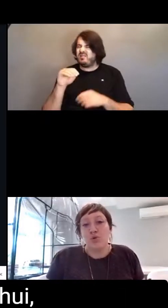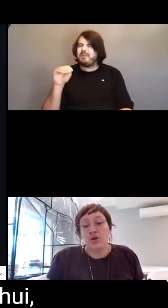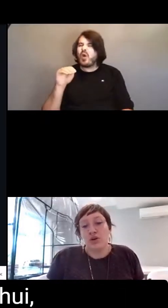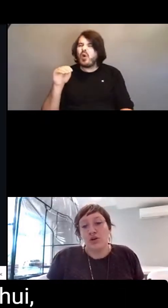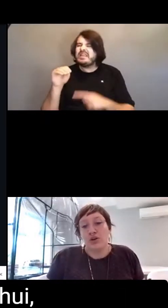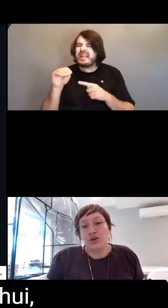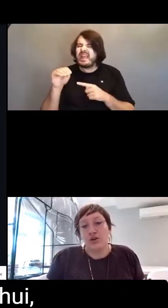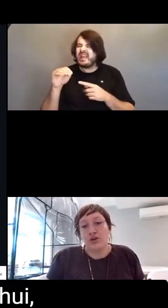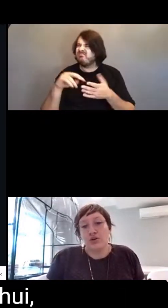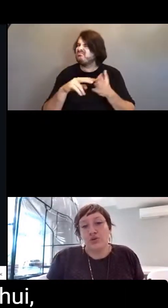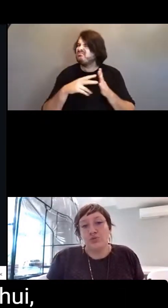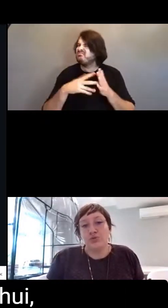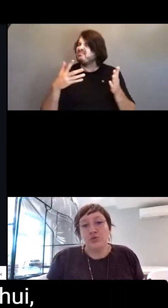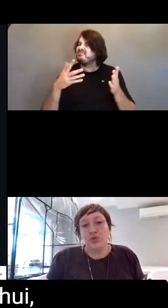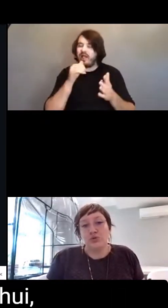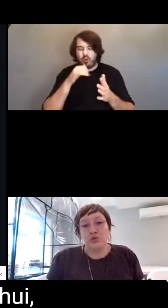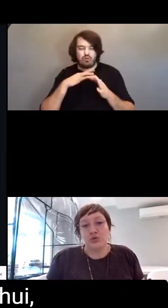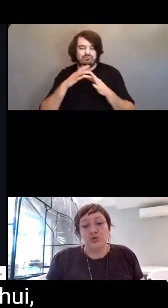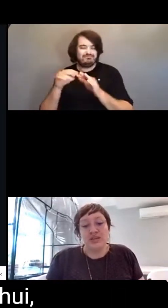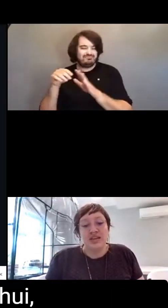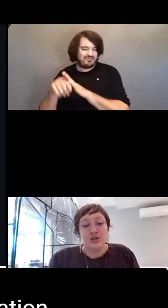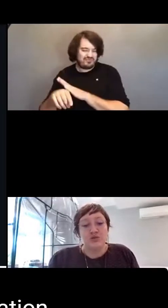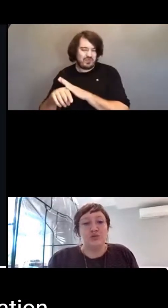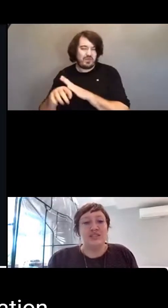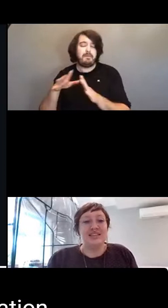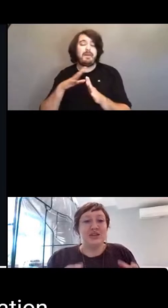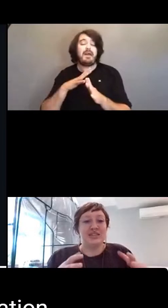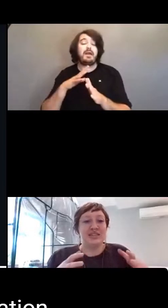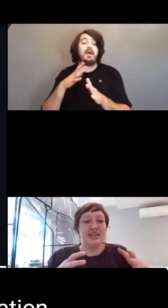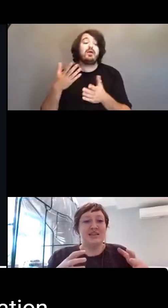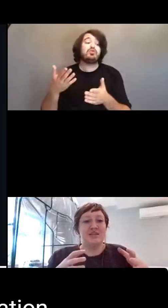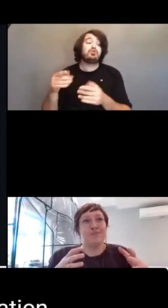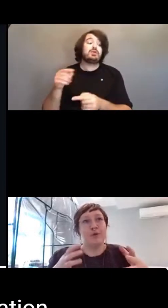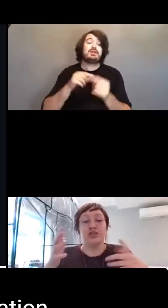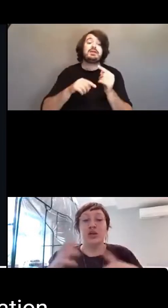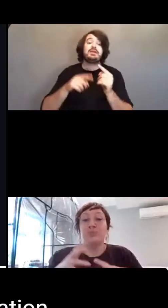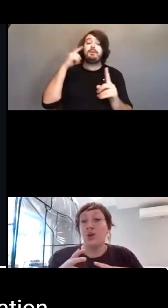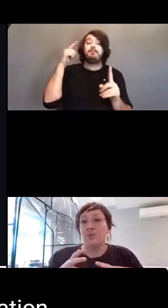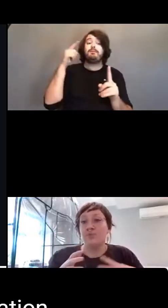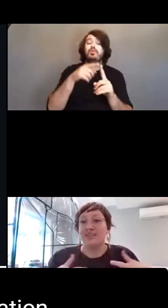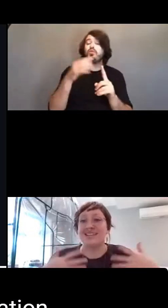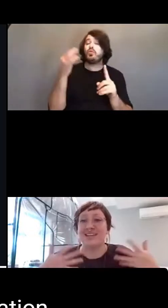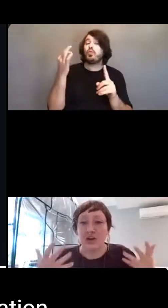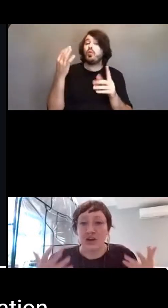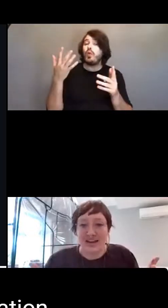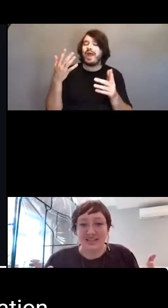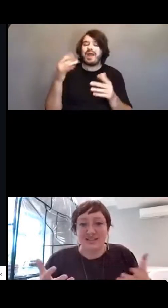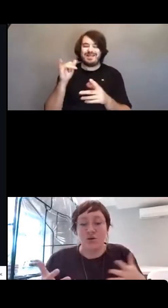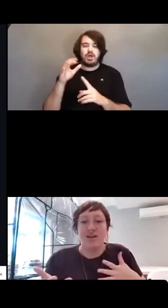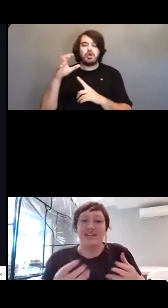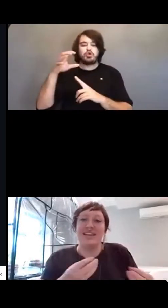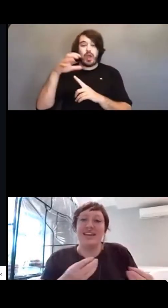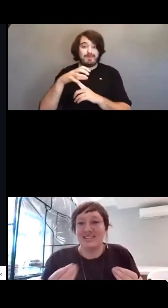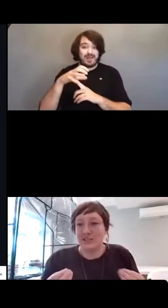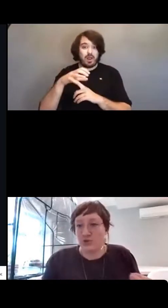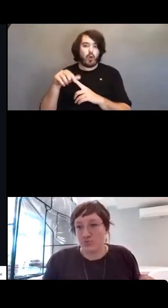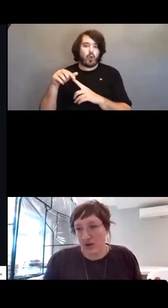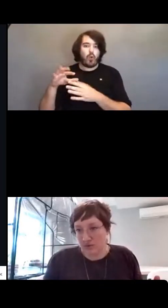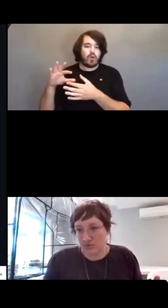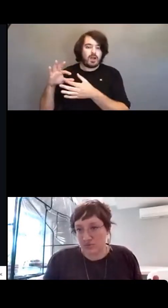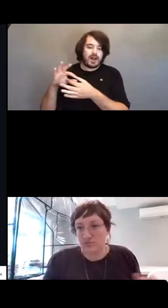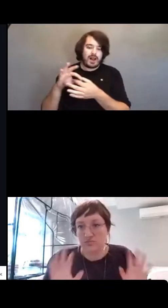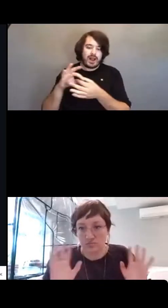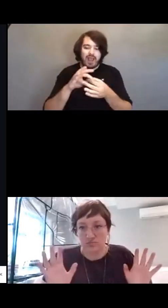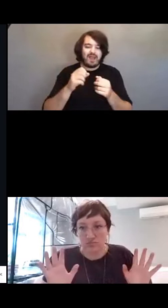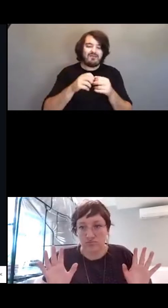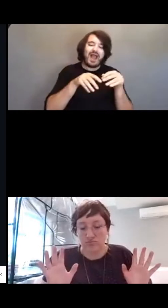mais pour le but du cours aujourd'hui, je vais vous dire que c'est un champignon qui est en relation avec les racines d'une